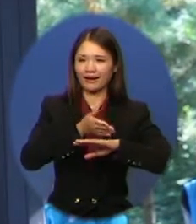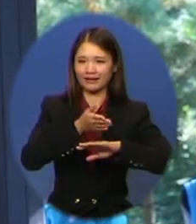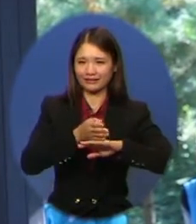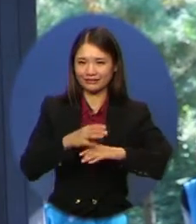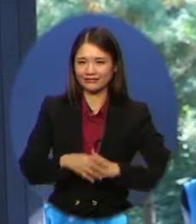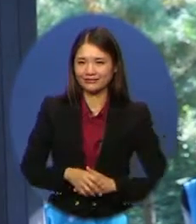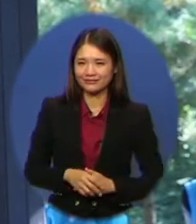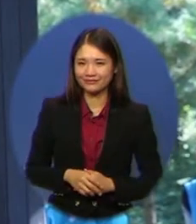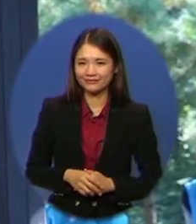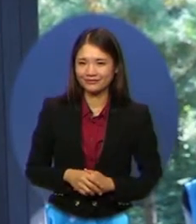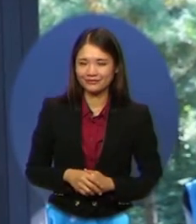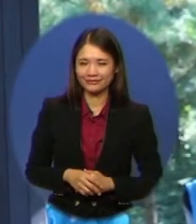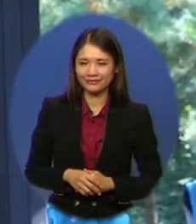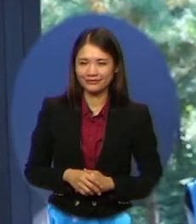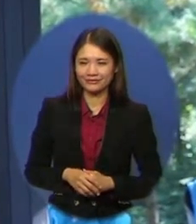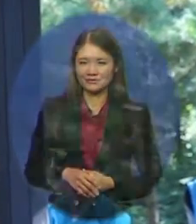드립니다.